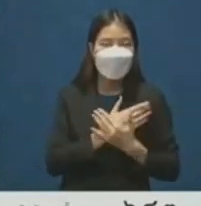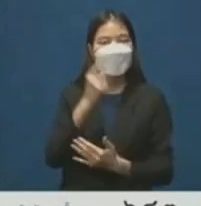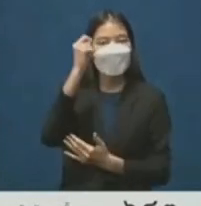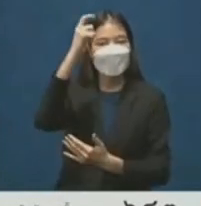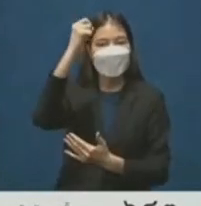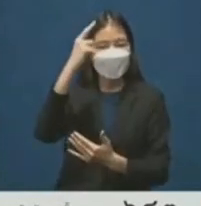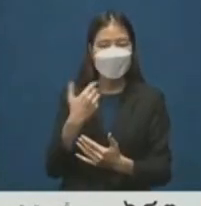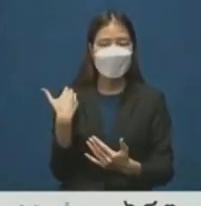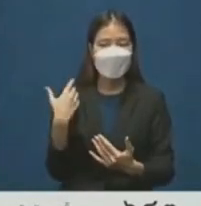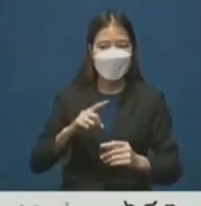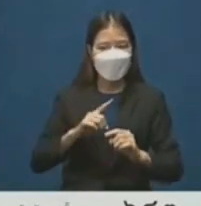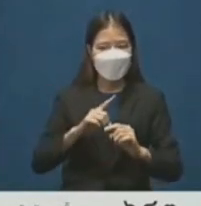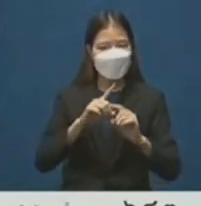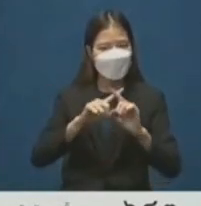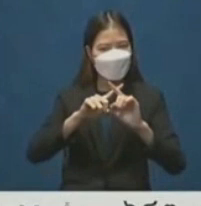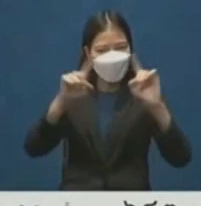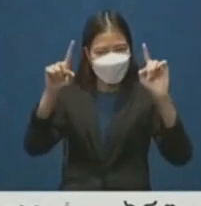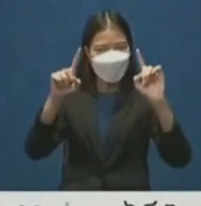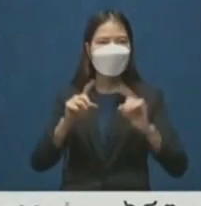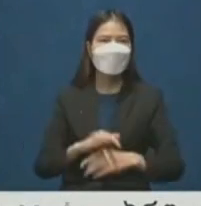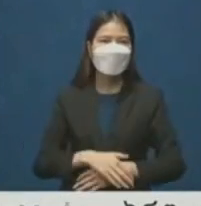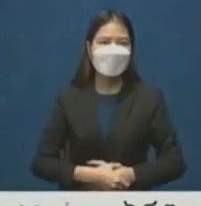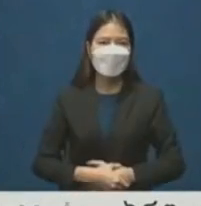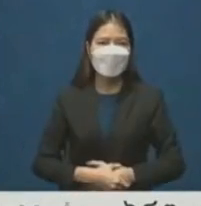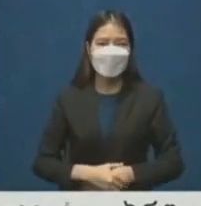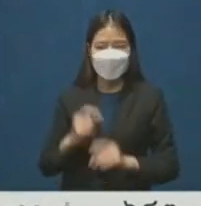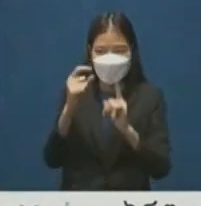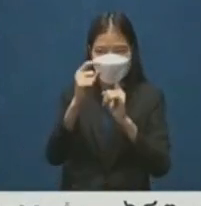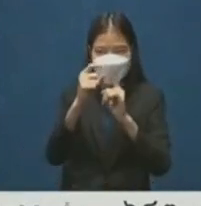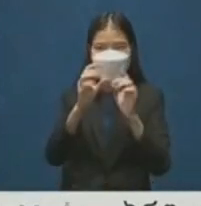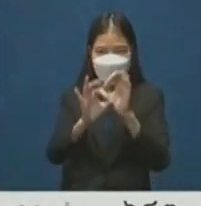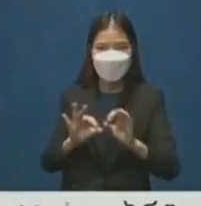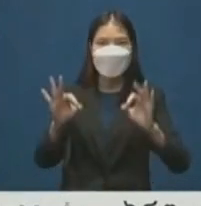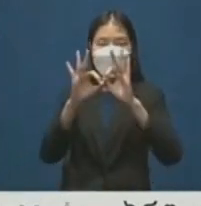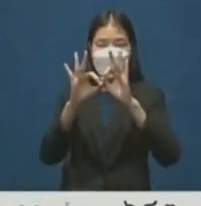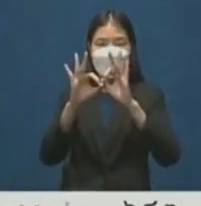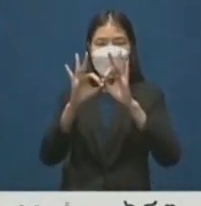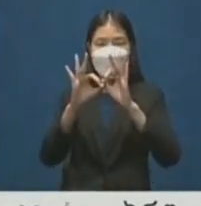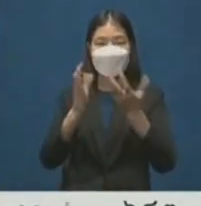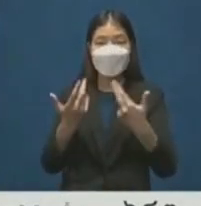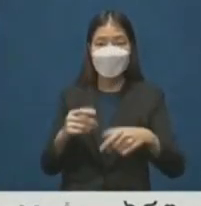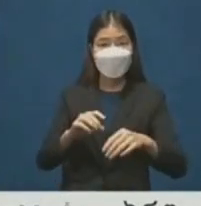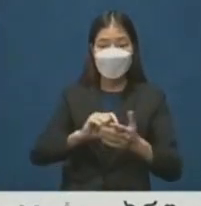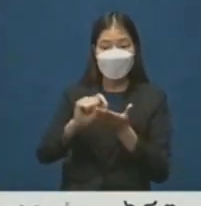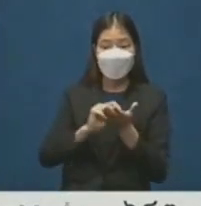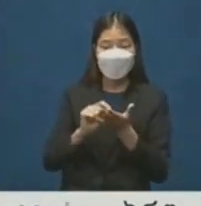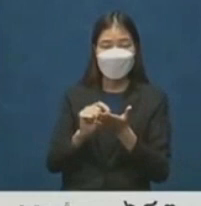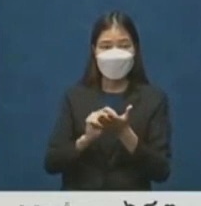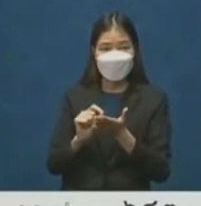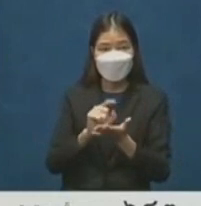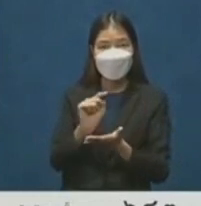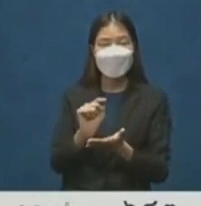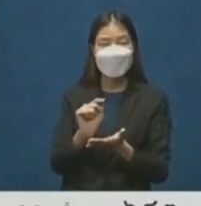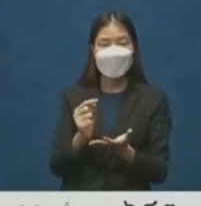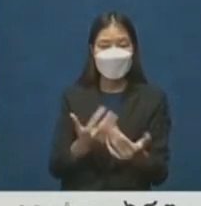ความรักและความเข้าใจร่วมกันในความแตกต่างและความหลากหลายเนี่ยจะมีนัยยะจำเป็นมากถ้าไม่เขียนแบบนี้ฮ